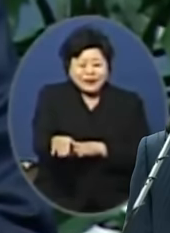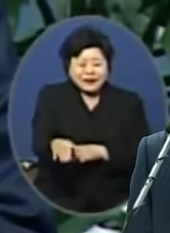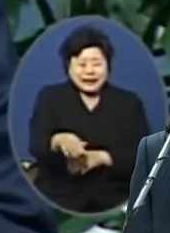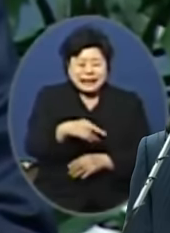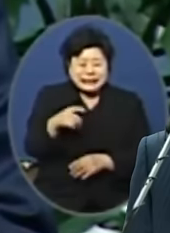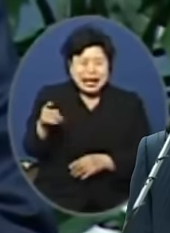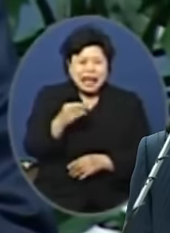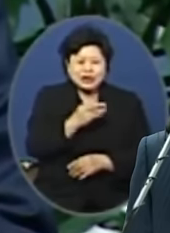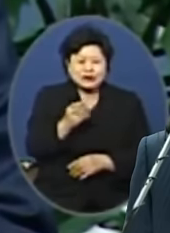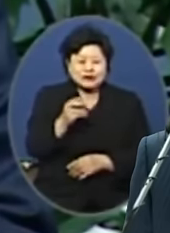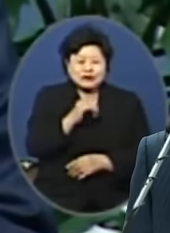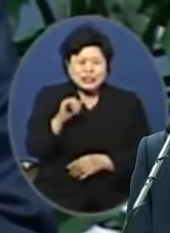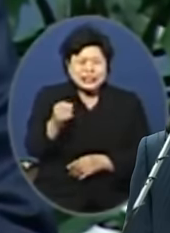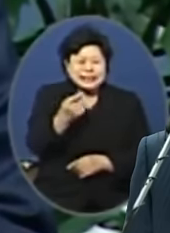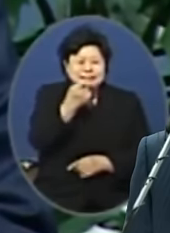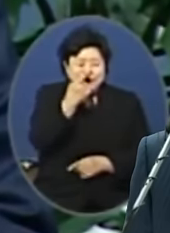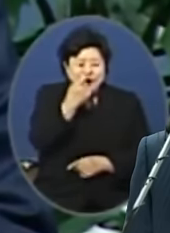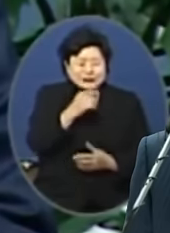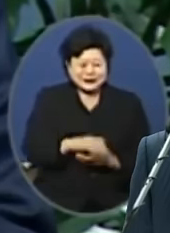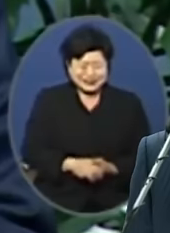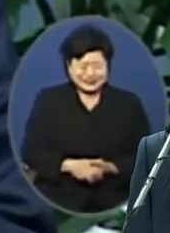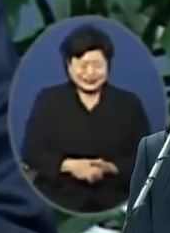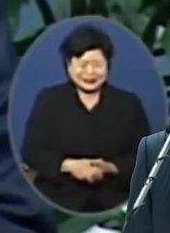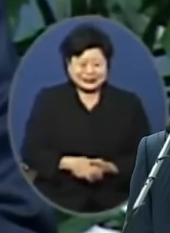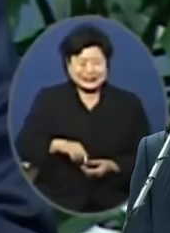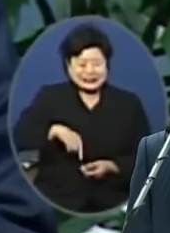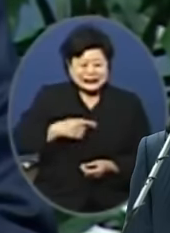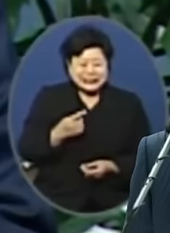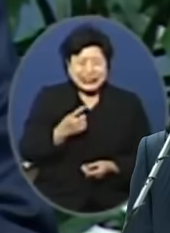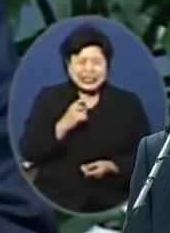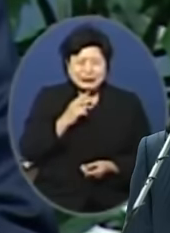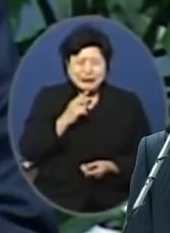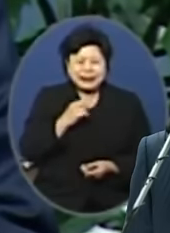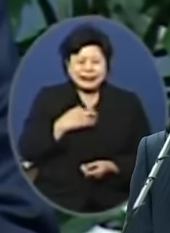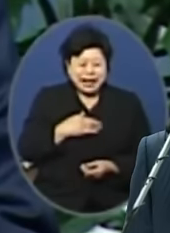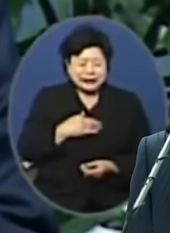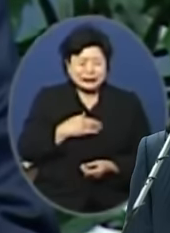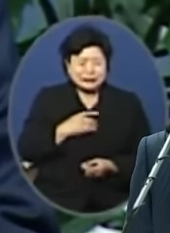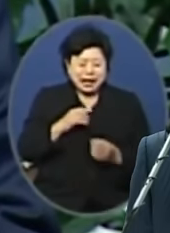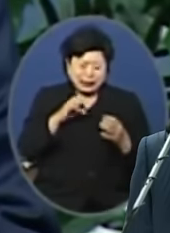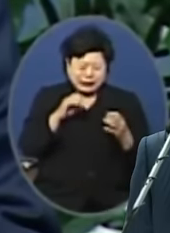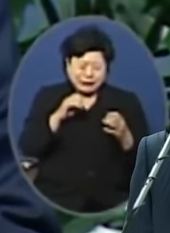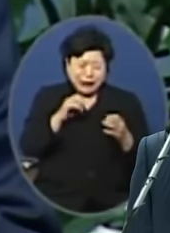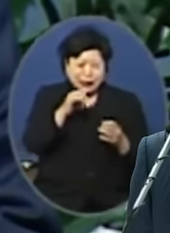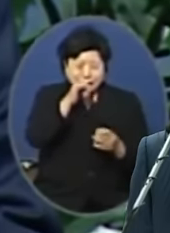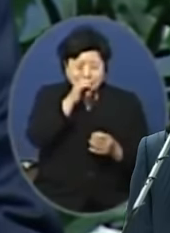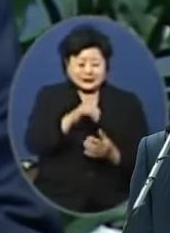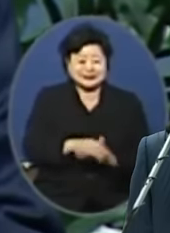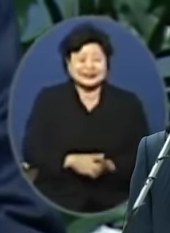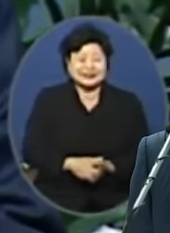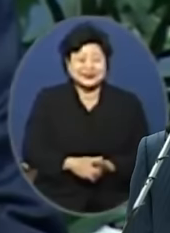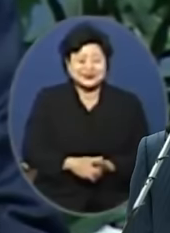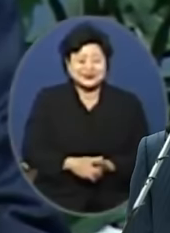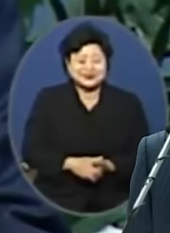사투리를 배워가지고서 자기들밖에 못 알아듣는 그러한 애들도 있습니다.